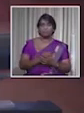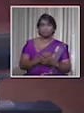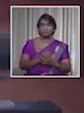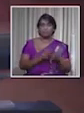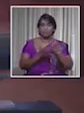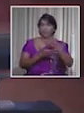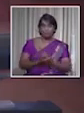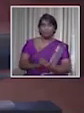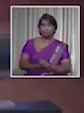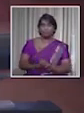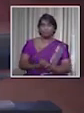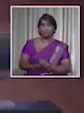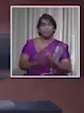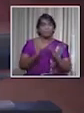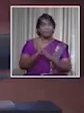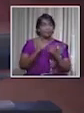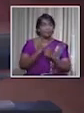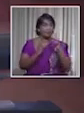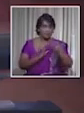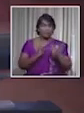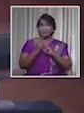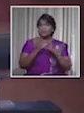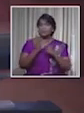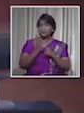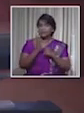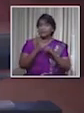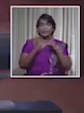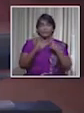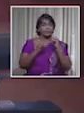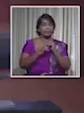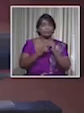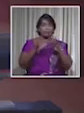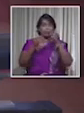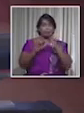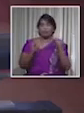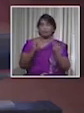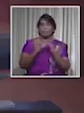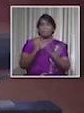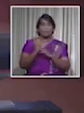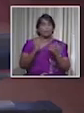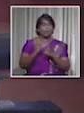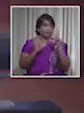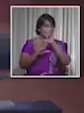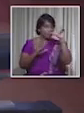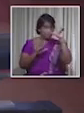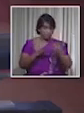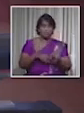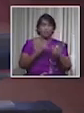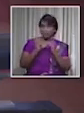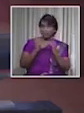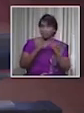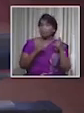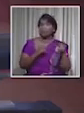ஏ லிப்பியாக் நிகுத்கரன முகத்த மெட்ரிட்டன் தாட்ட தாத்திப டிஎஸ்பி ஏ டிஎஸ்பி பிரமித்தியன் தோராய் மெட்ரிட்டன் தாட்ட தாத் டிஎஸ்பி